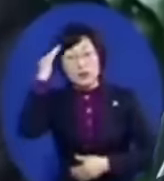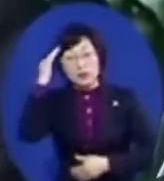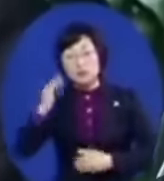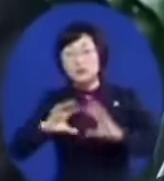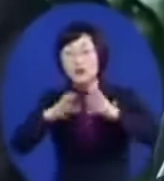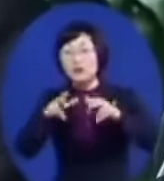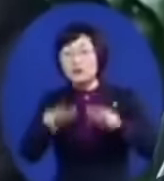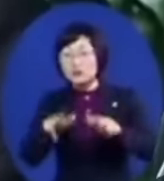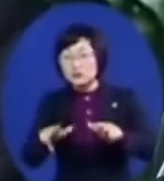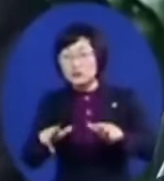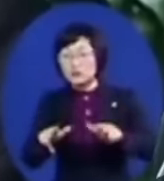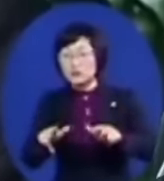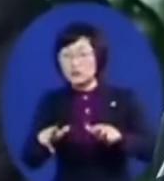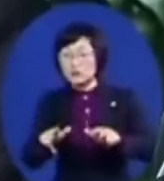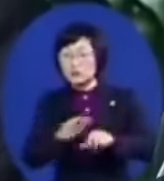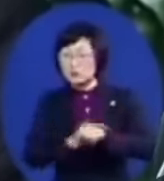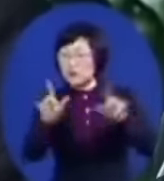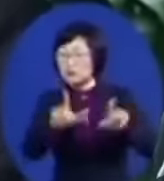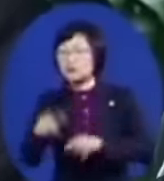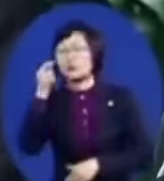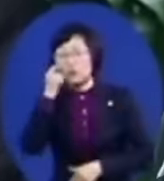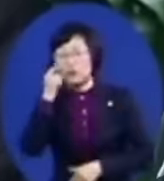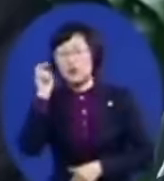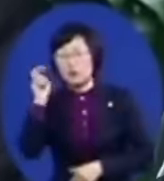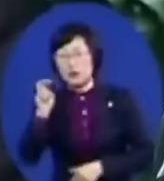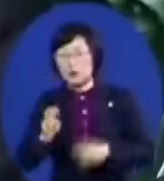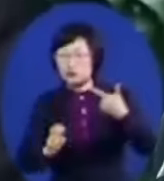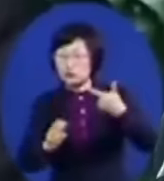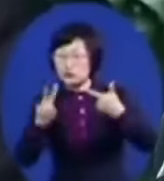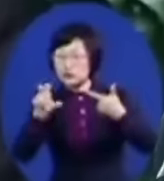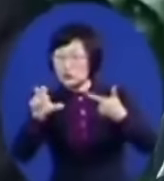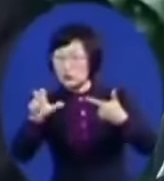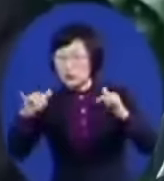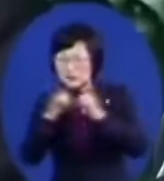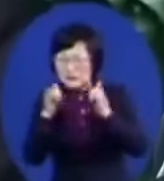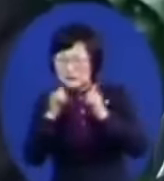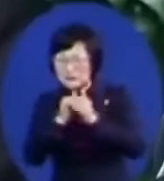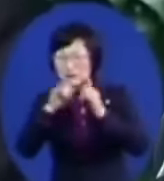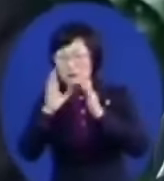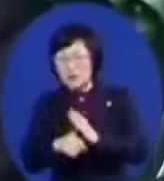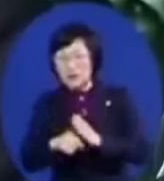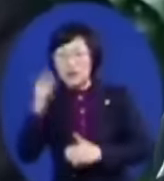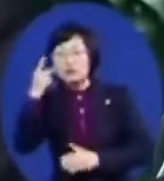지금 살지도 못합니다. 6.25 사변 났을 때 미국에서 온 그